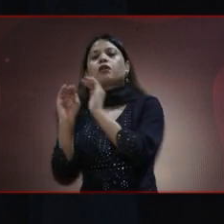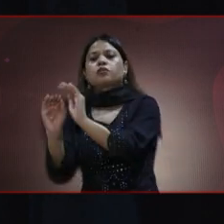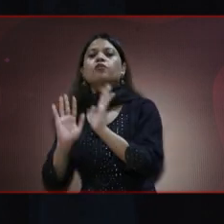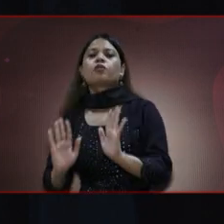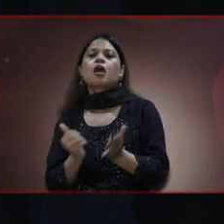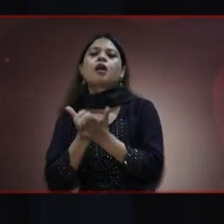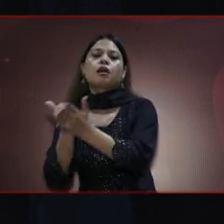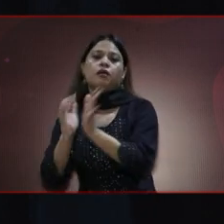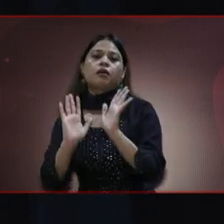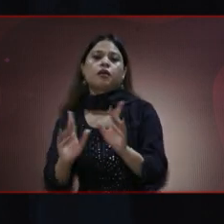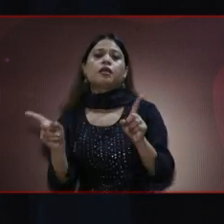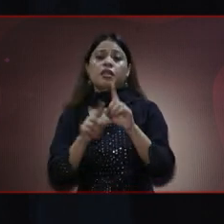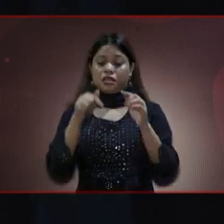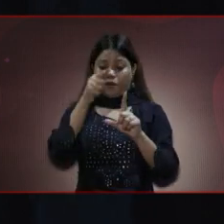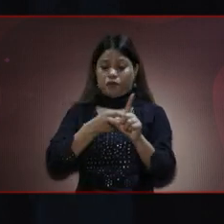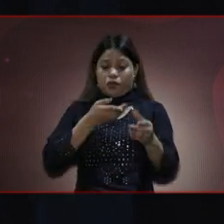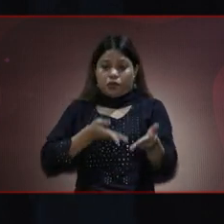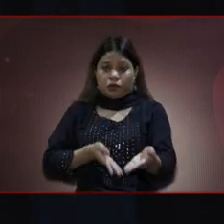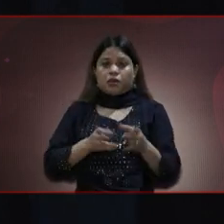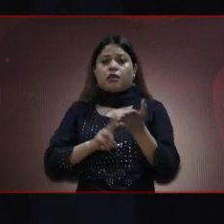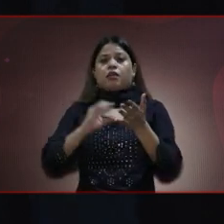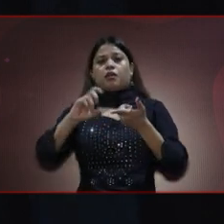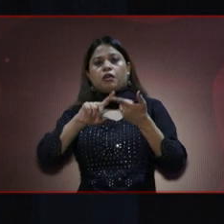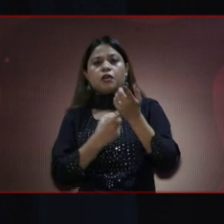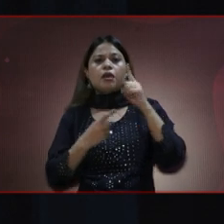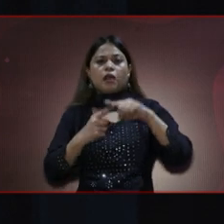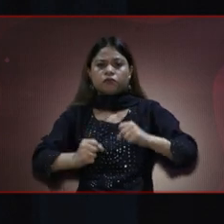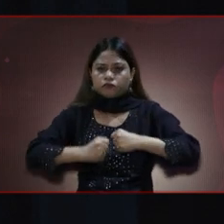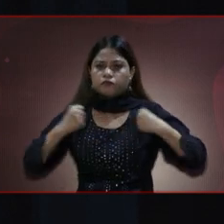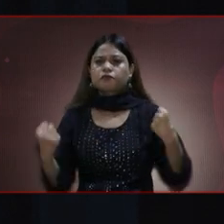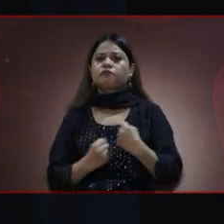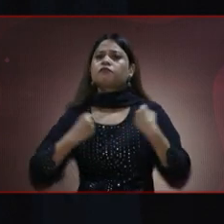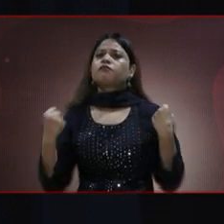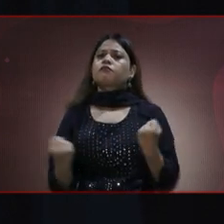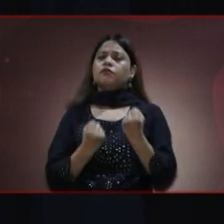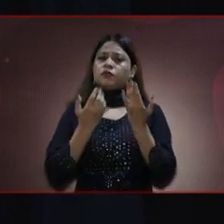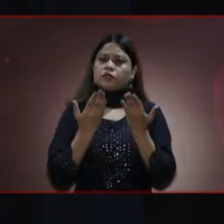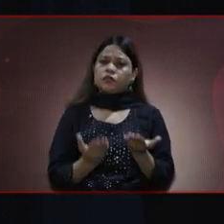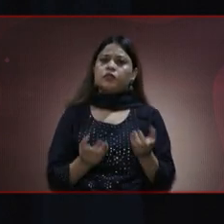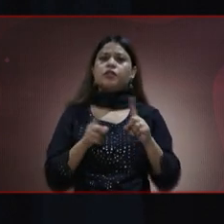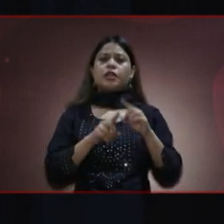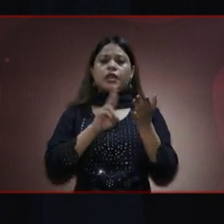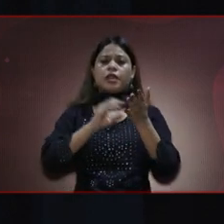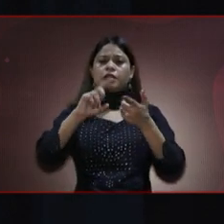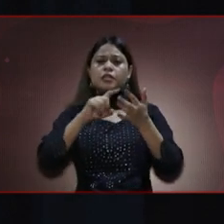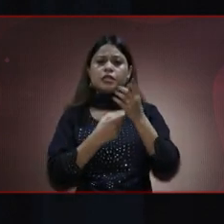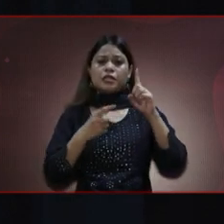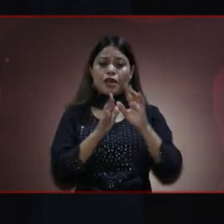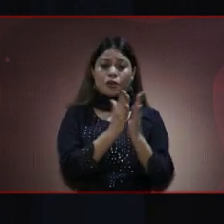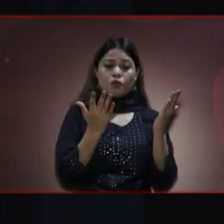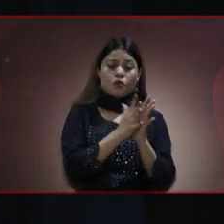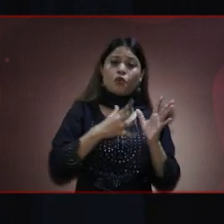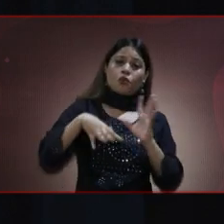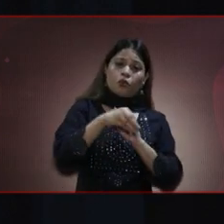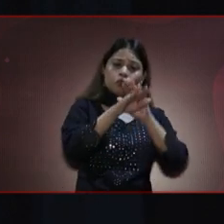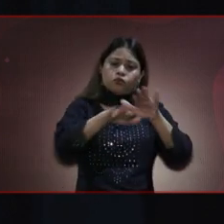एनसीईआरटी भी इस वर्ष प्रयास कर रहा है कि देश के सभी बच्चों तक अपनी किताबों को ले जाए। तो अभी तक